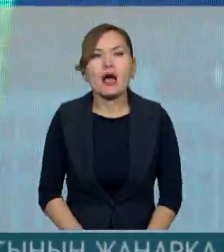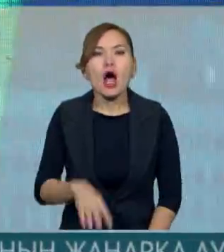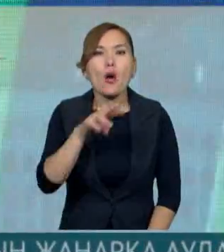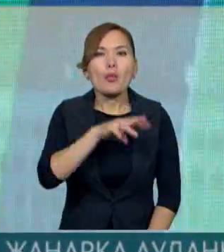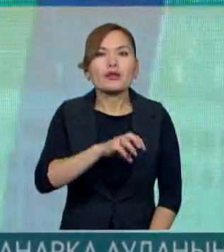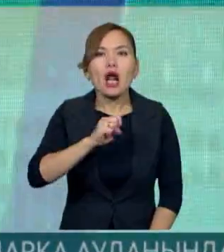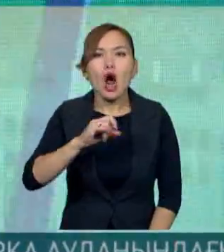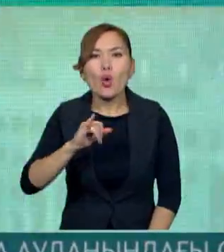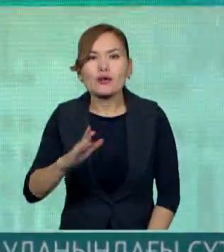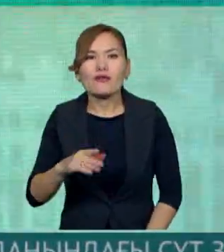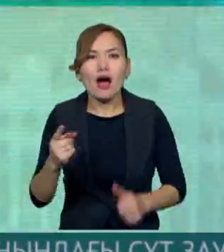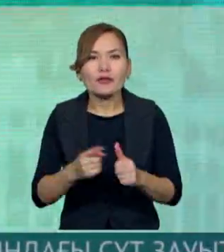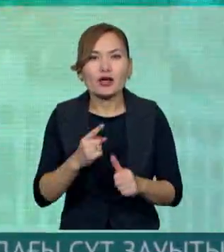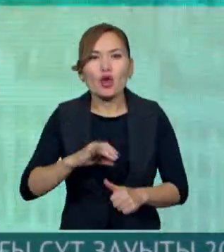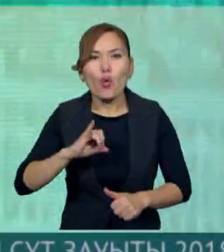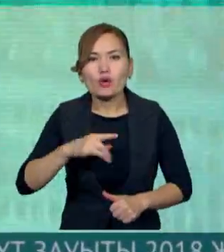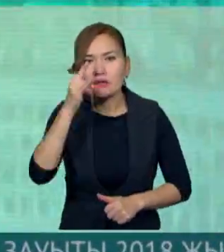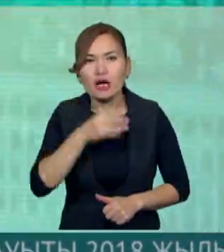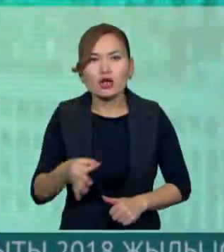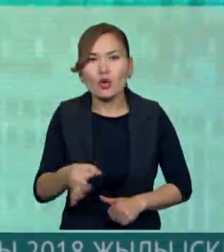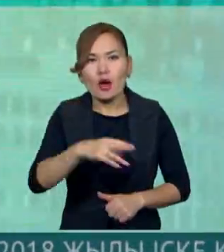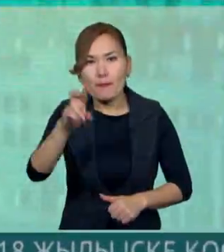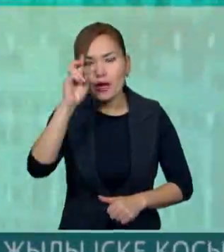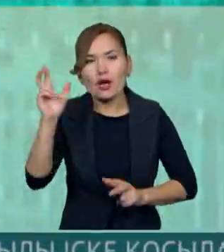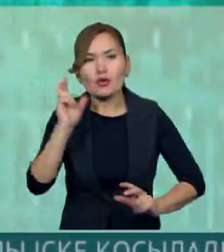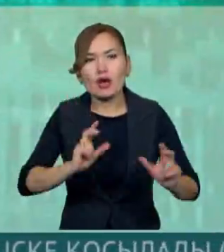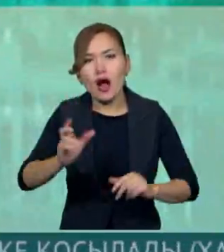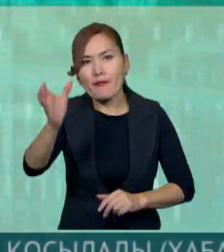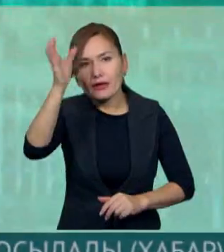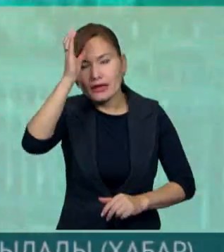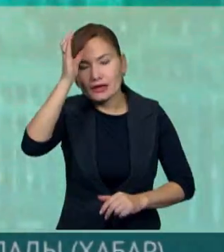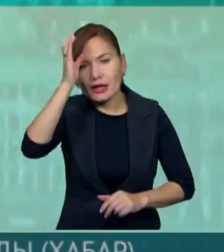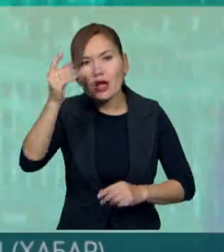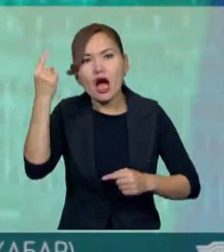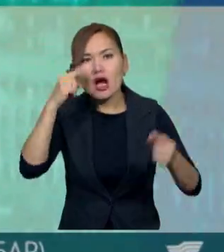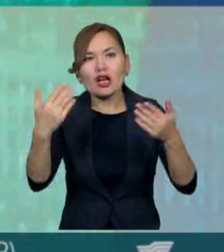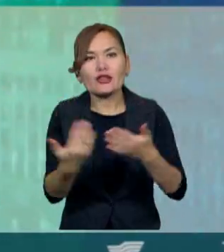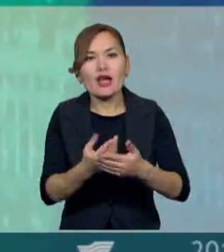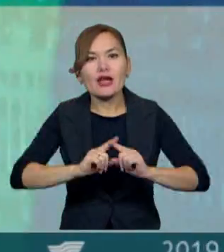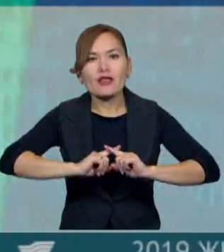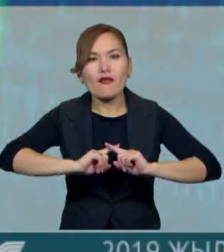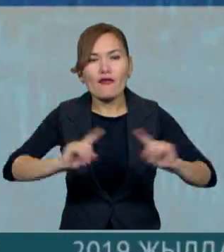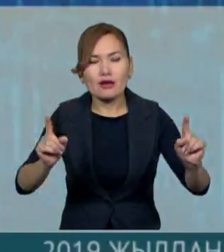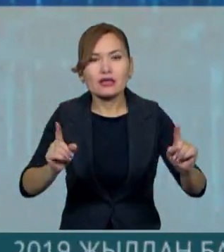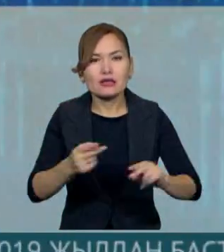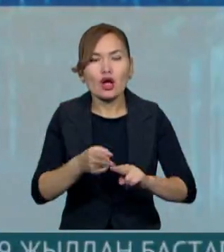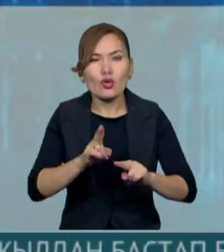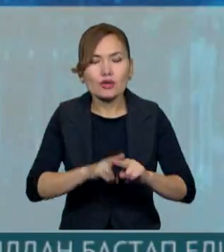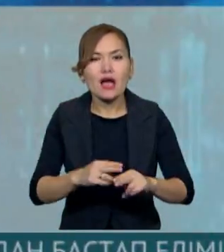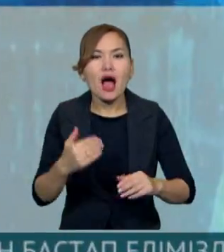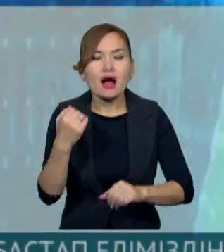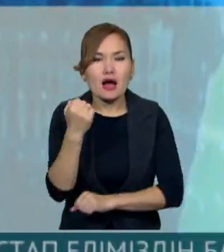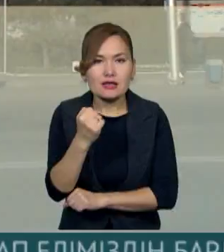Мұхтар Әуезов атындағы Оңтүстік Қазақстан мемлекеттік университеті ғалымдарының жасаған инновациялық құралдары жергілікті диқандар арасында